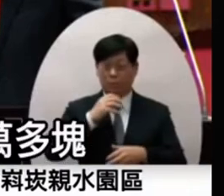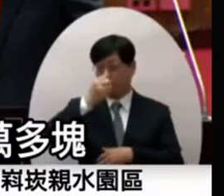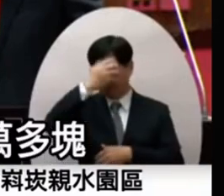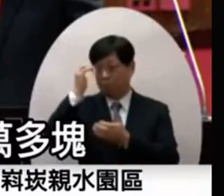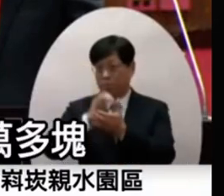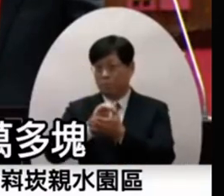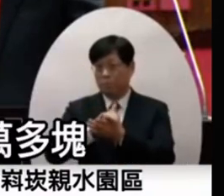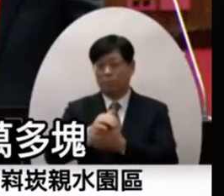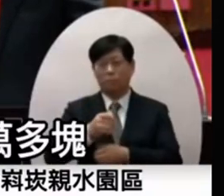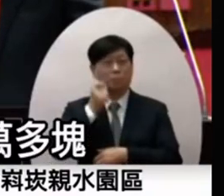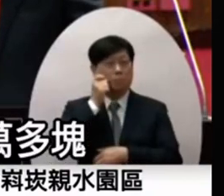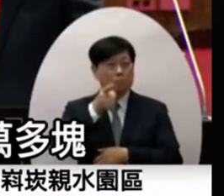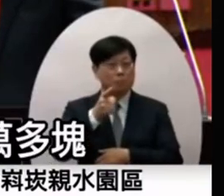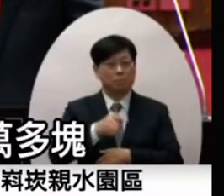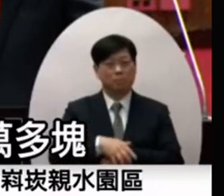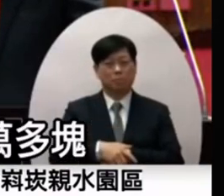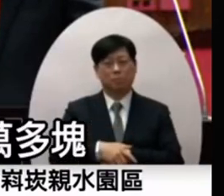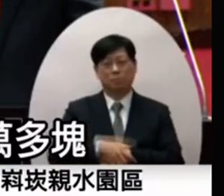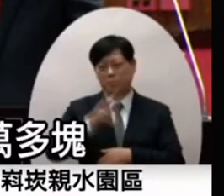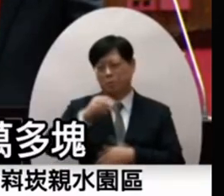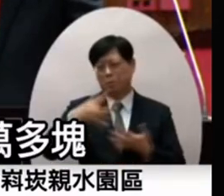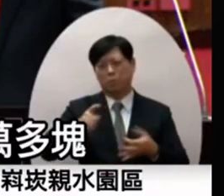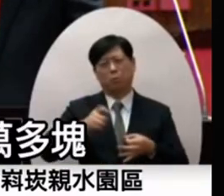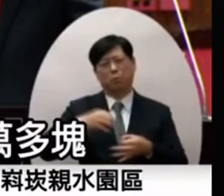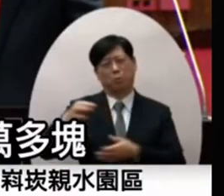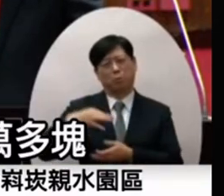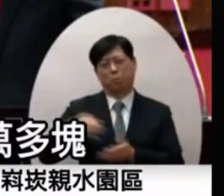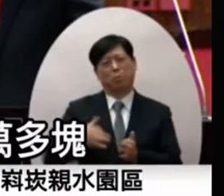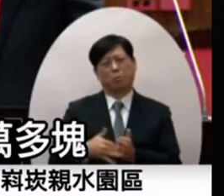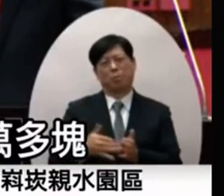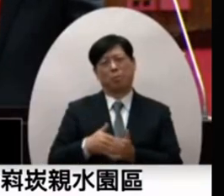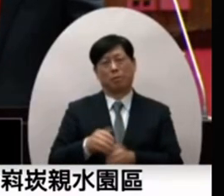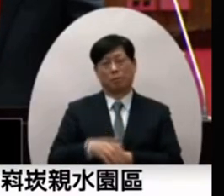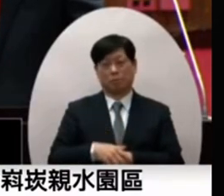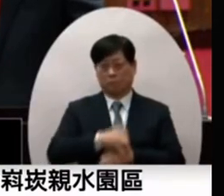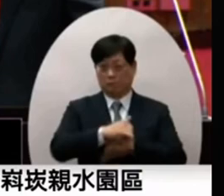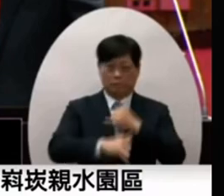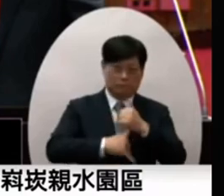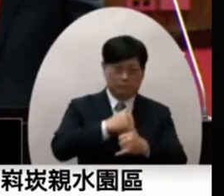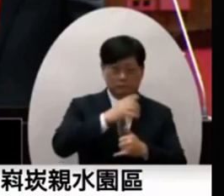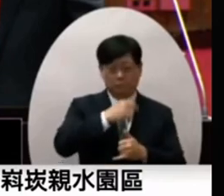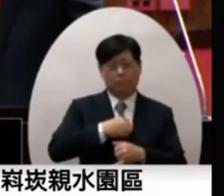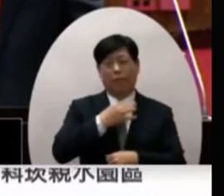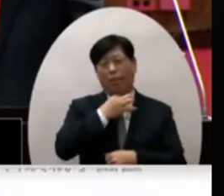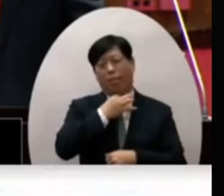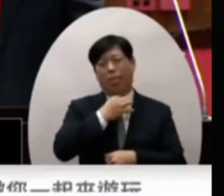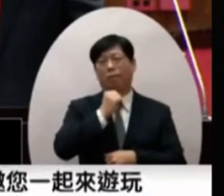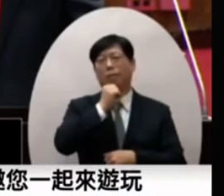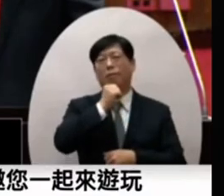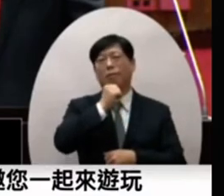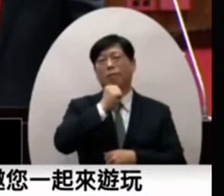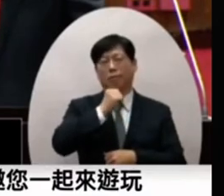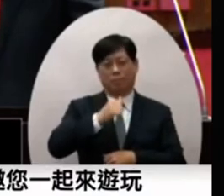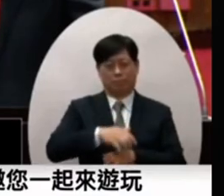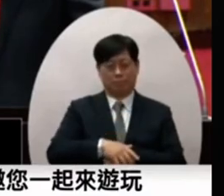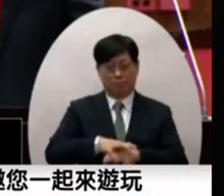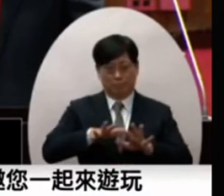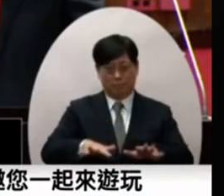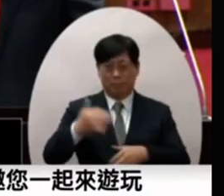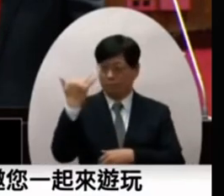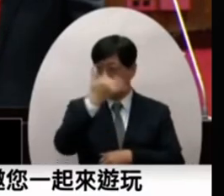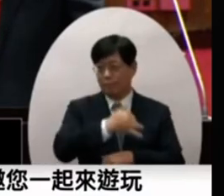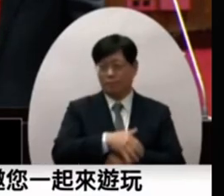年人一个月领3万多块，在生活线以下，然后现